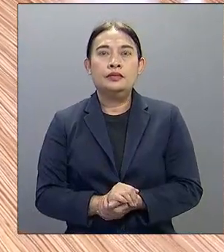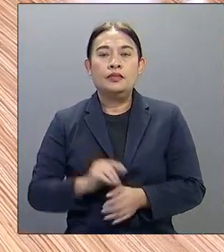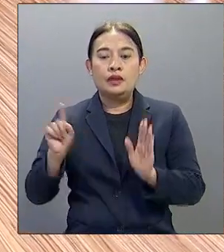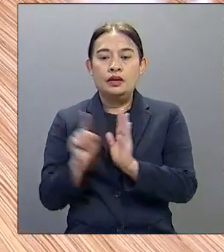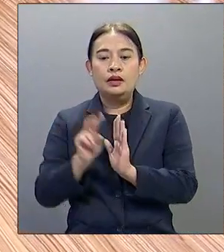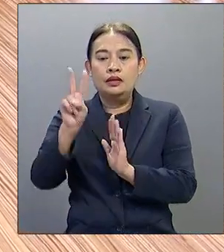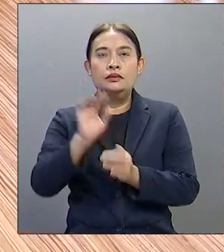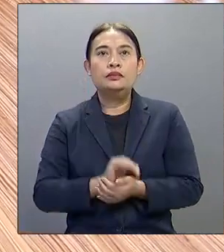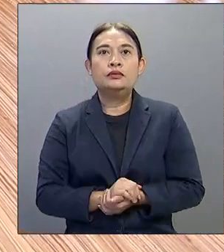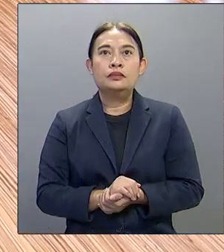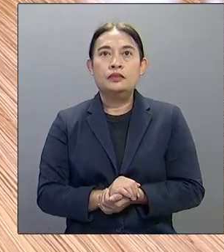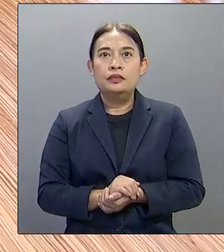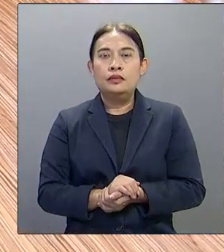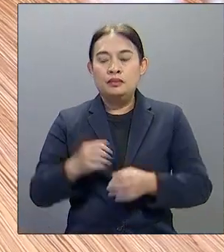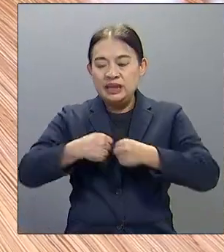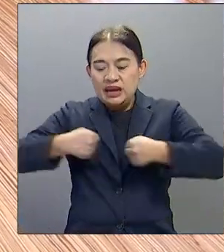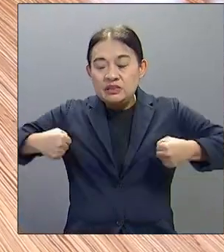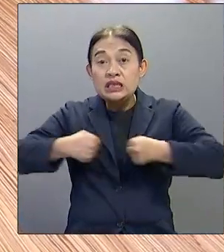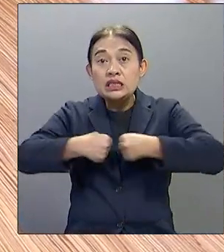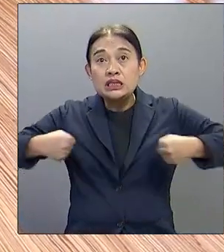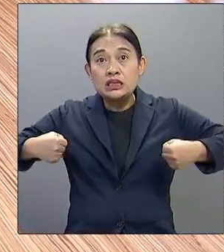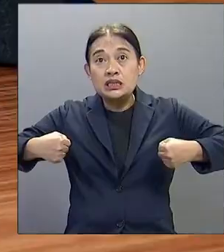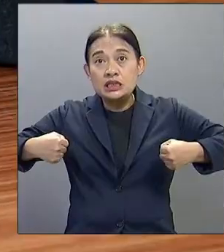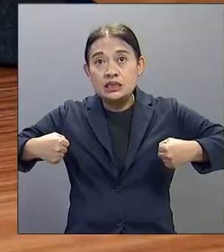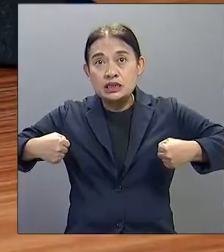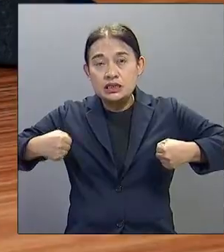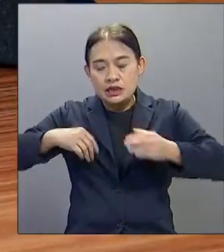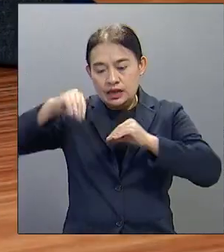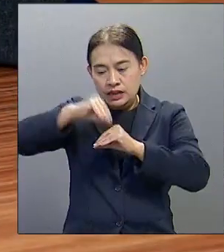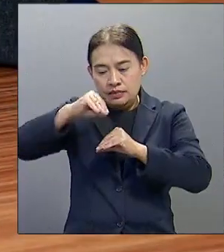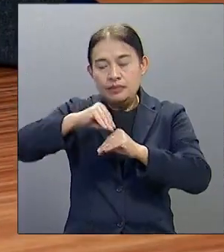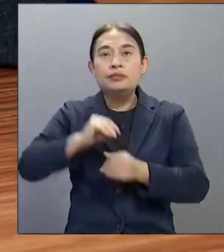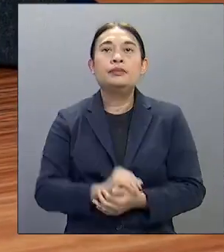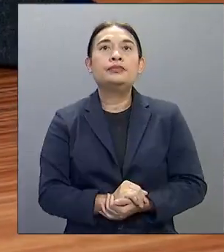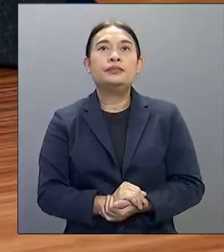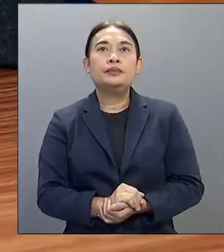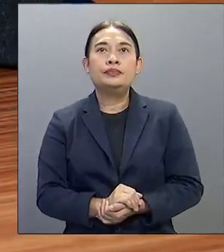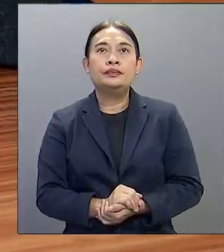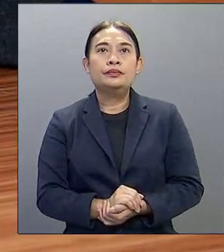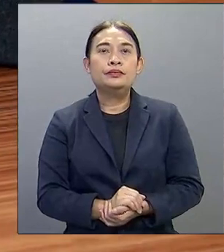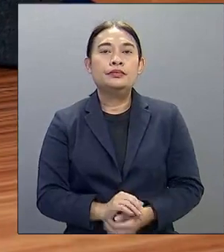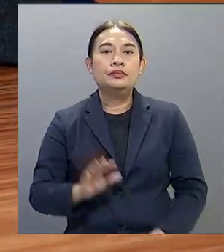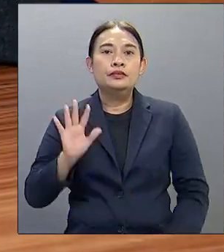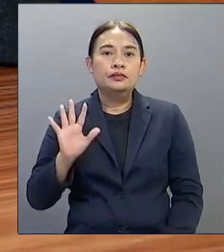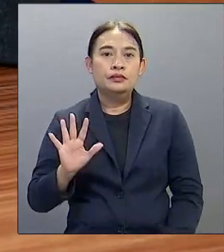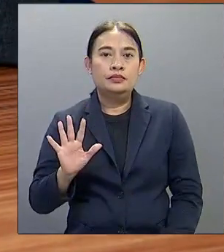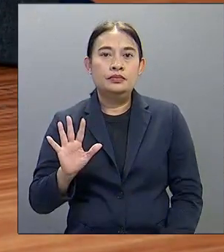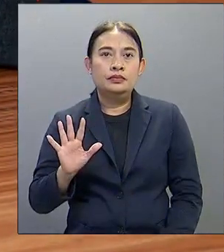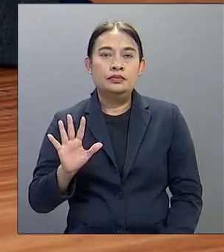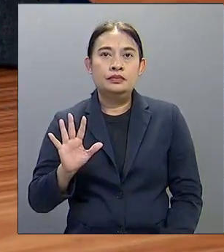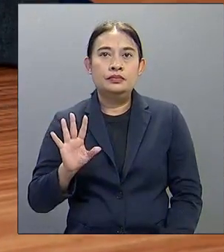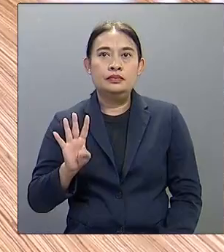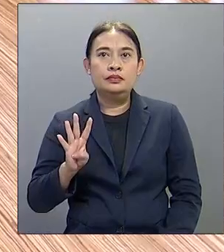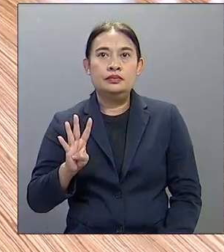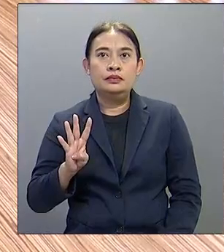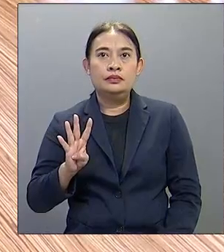2ก็ขยับพยายามยืดให้มากขยับขึ้นเรื่อยๆนะครับครั้งที่2 5